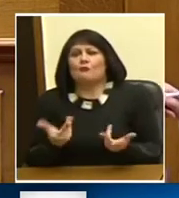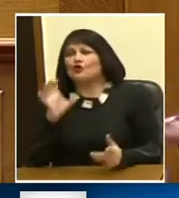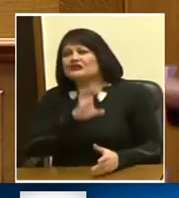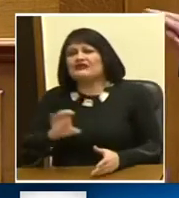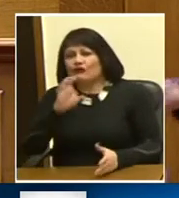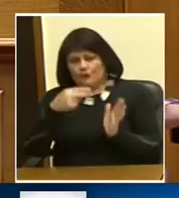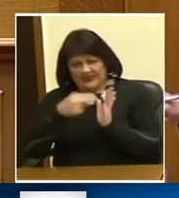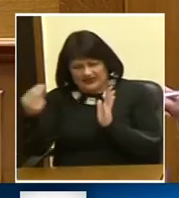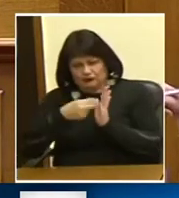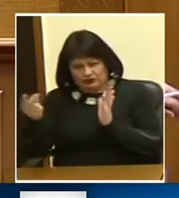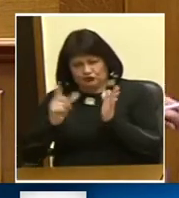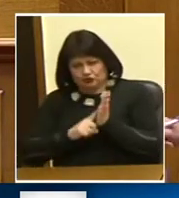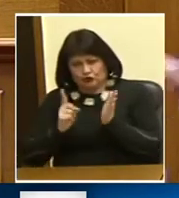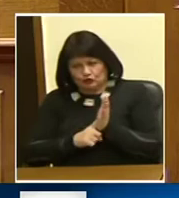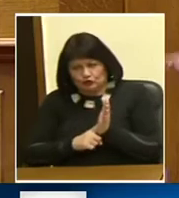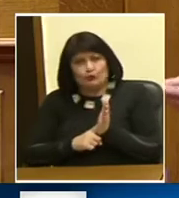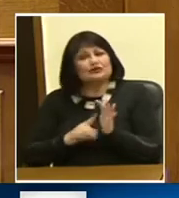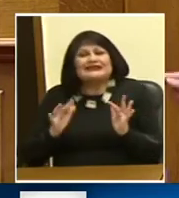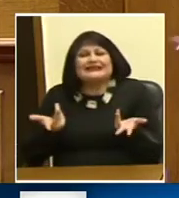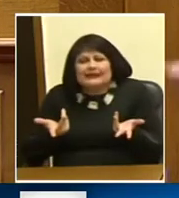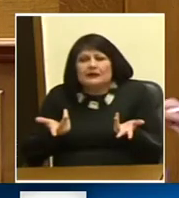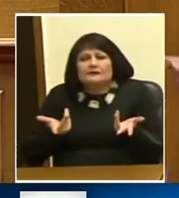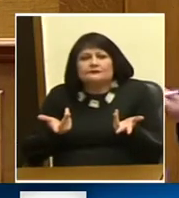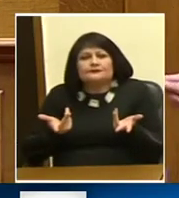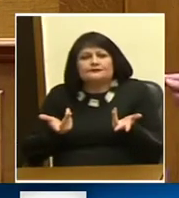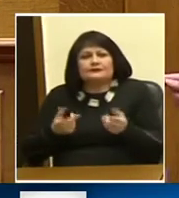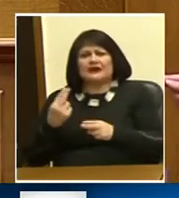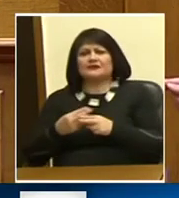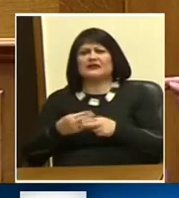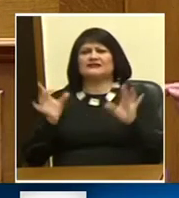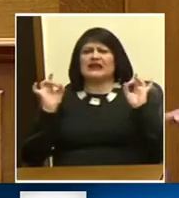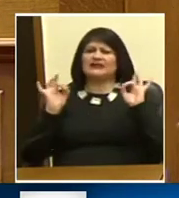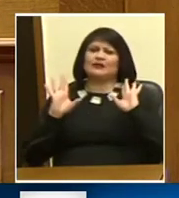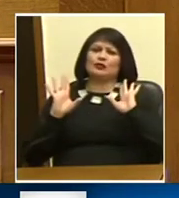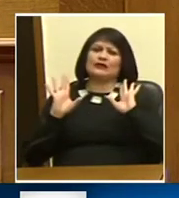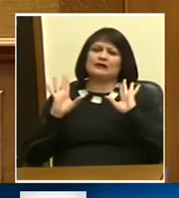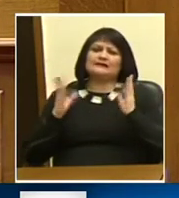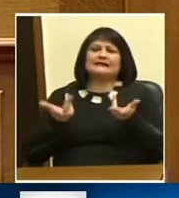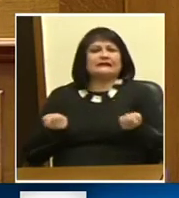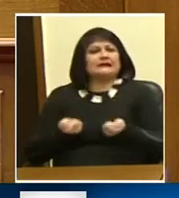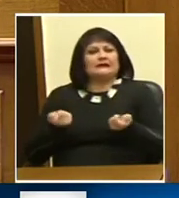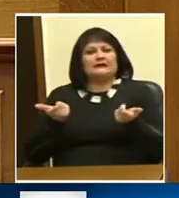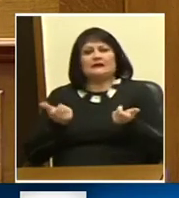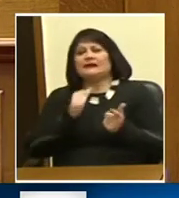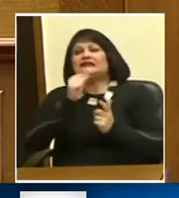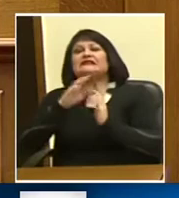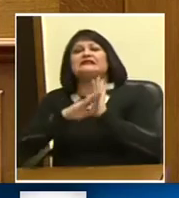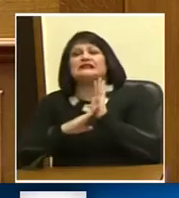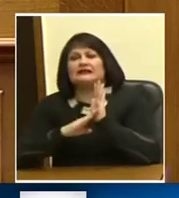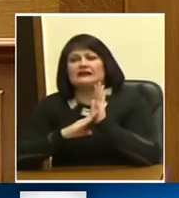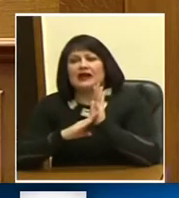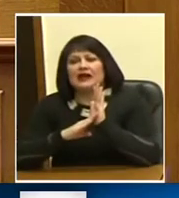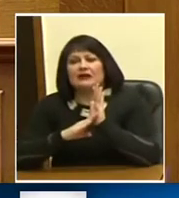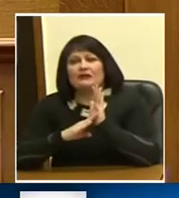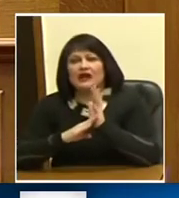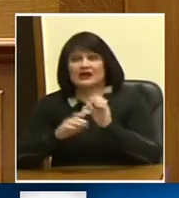της που δεν λογοδοτούν δεν δίνει σημασία στη λαϊκή κυριαρχία. Άρα το Σύνταγμα είναι θέση